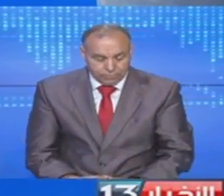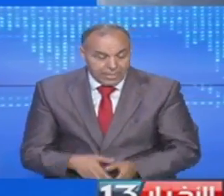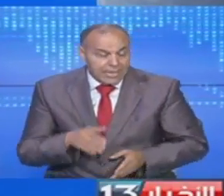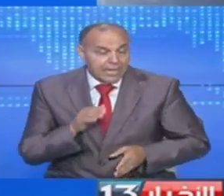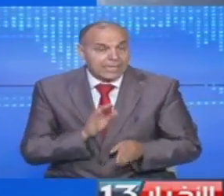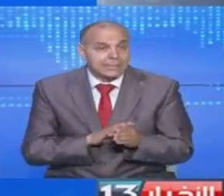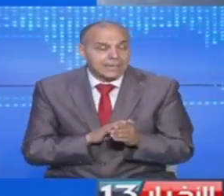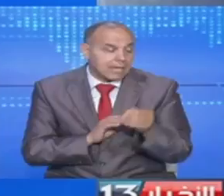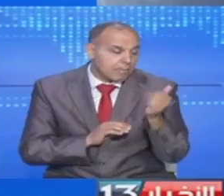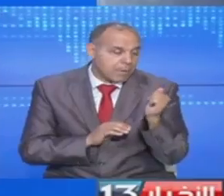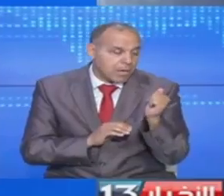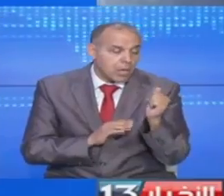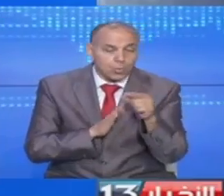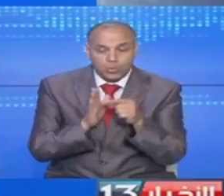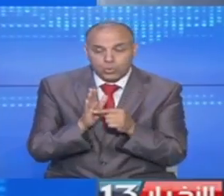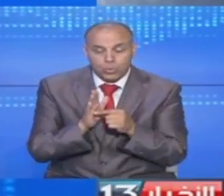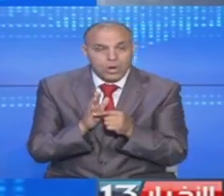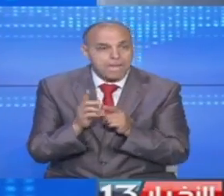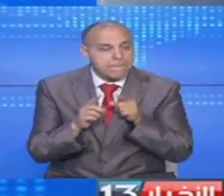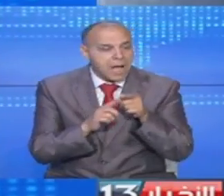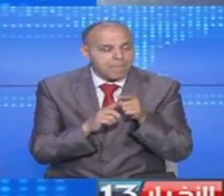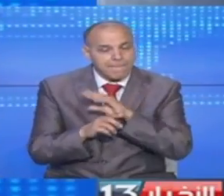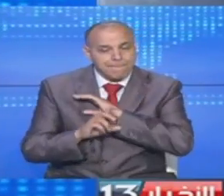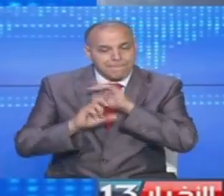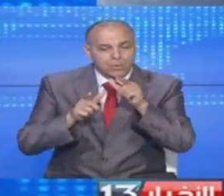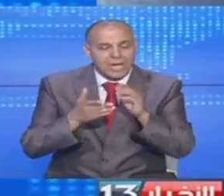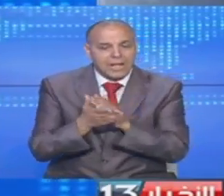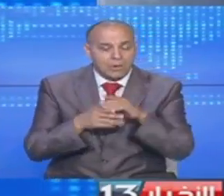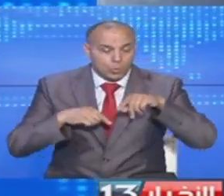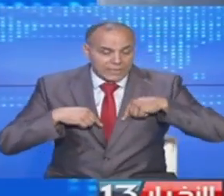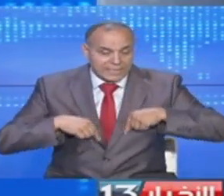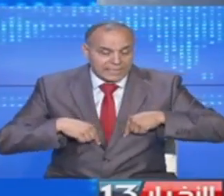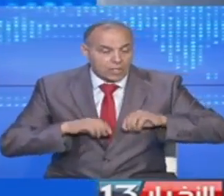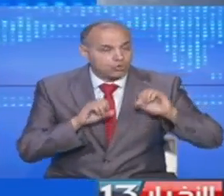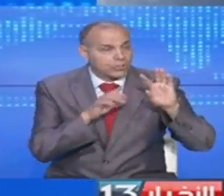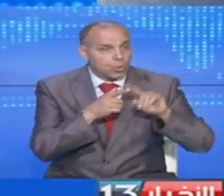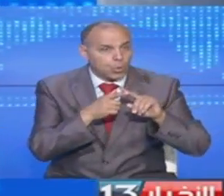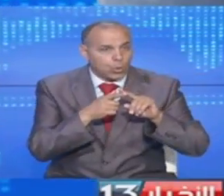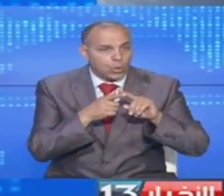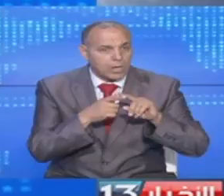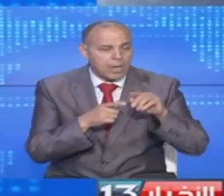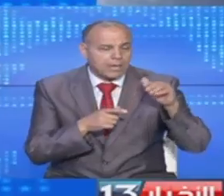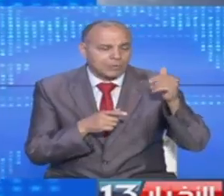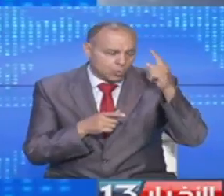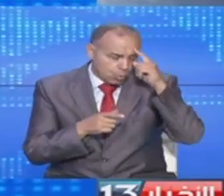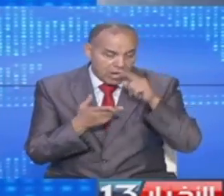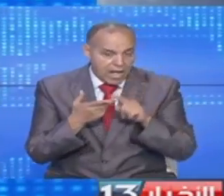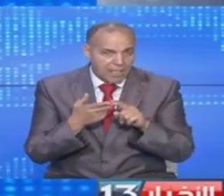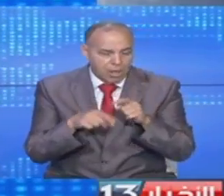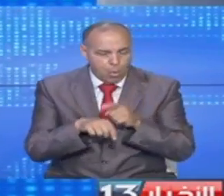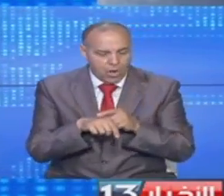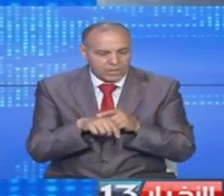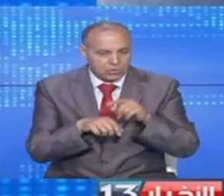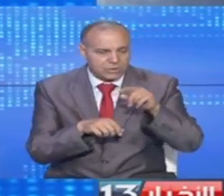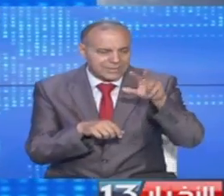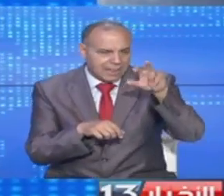انطلقت منذ أمس دستوريا مهمة المكلف بتشكيل الحكومة الجديدة هشام المشيشي، وذلك في أجر